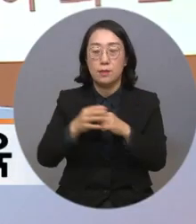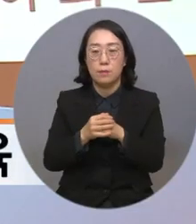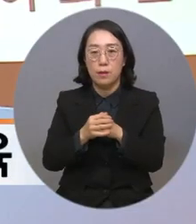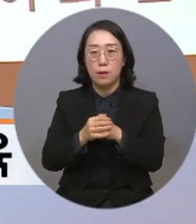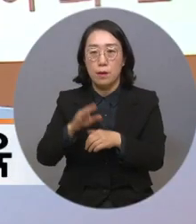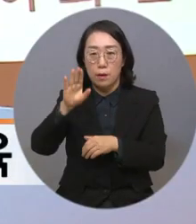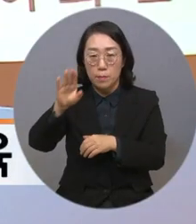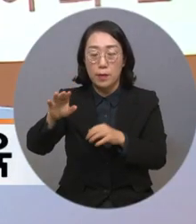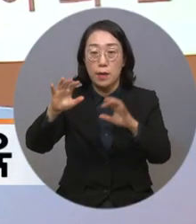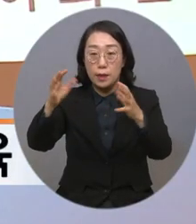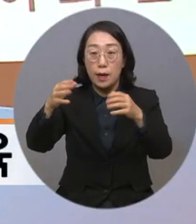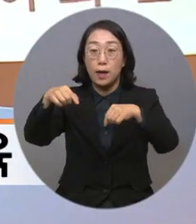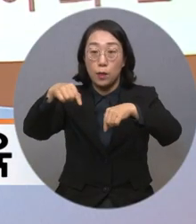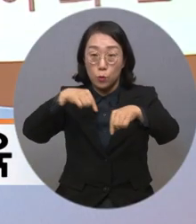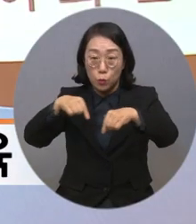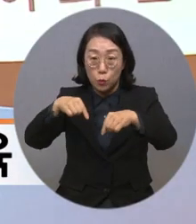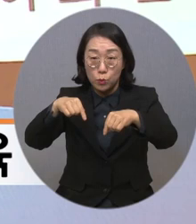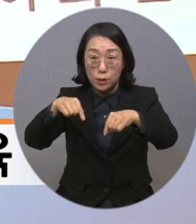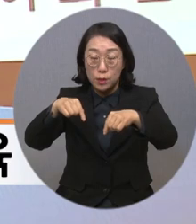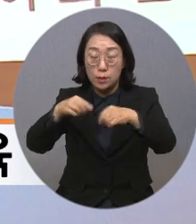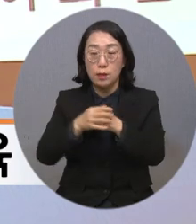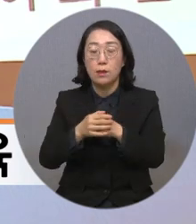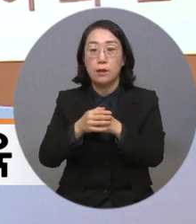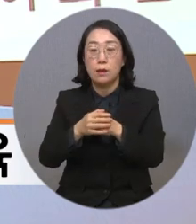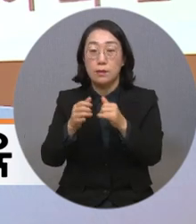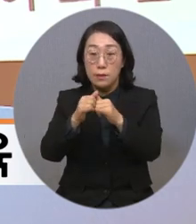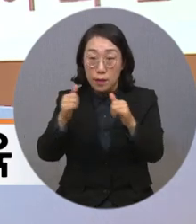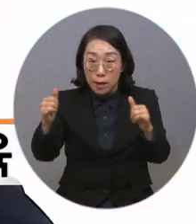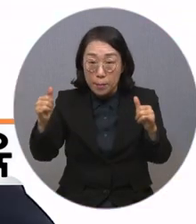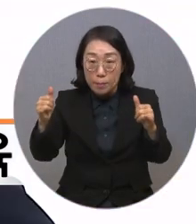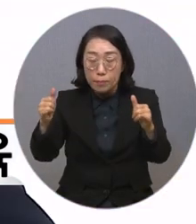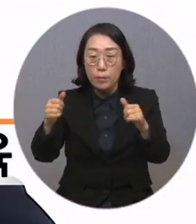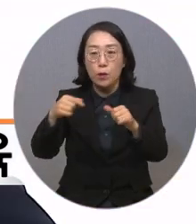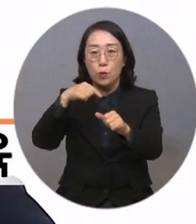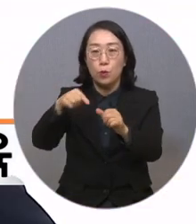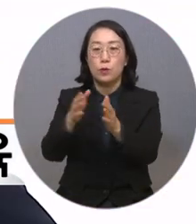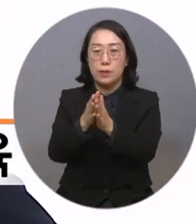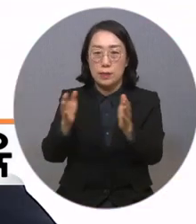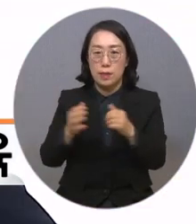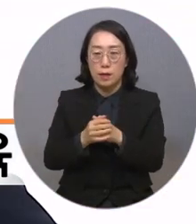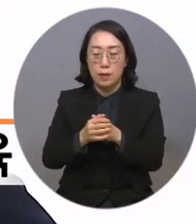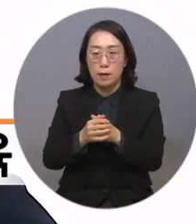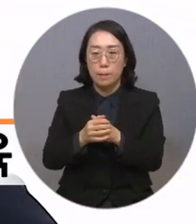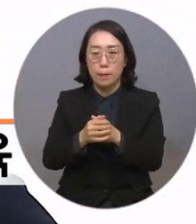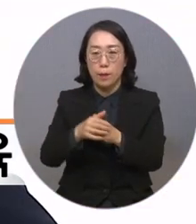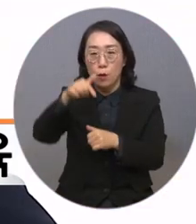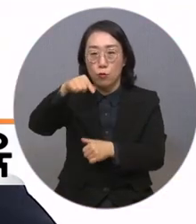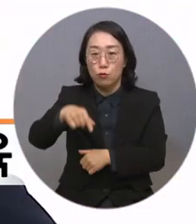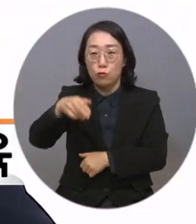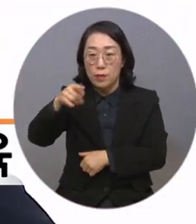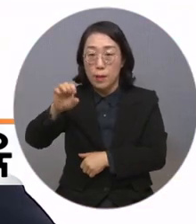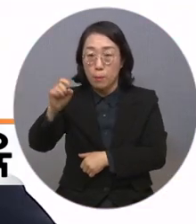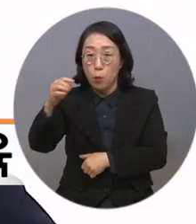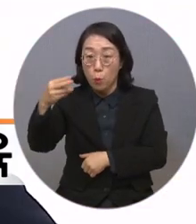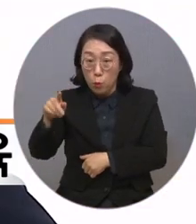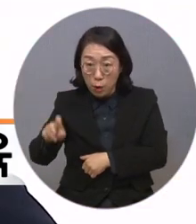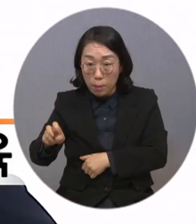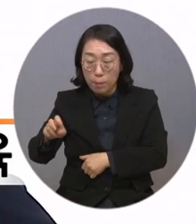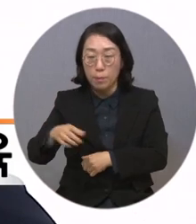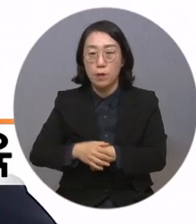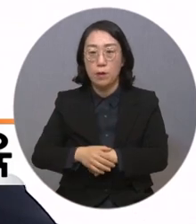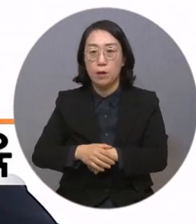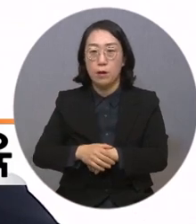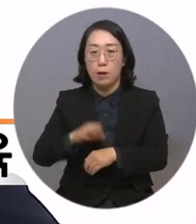미래의 국정 최고 경영자 과정 교육의 시작했습니다 세종로 국제포럼 이 주최하는 미래의 국정 최고